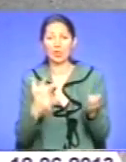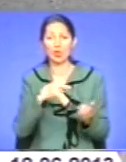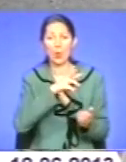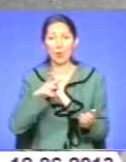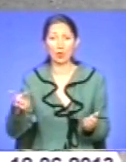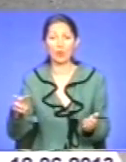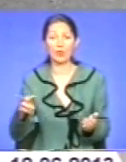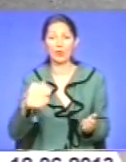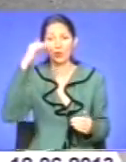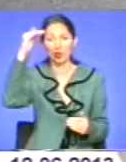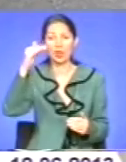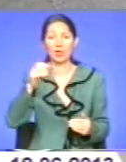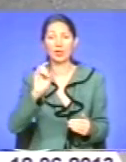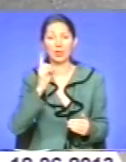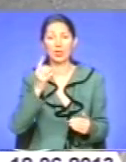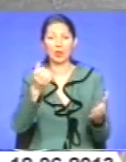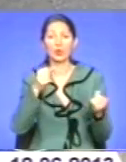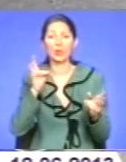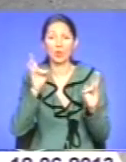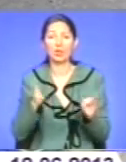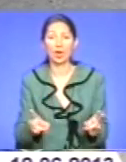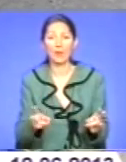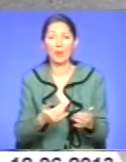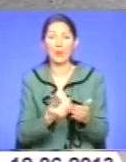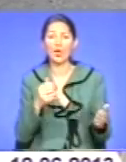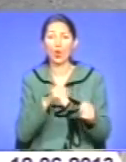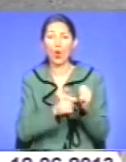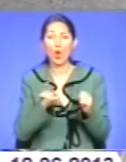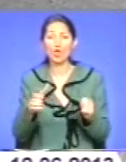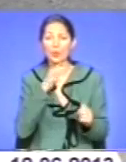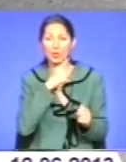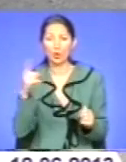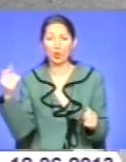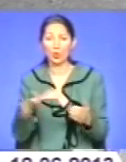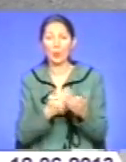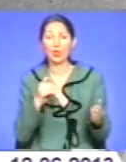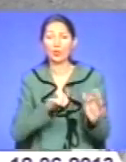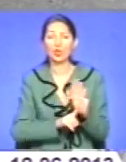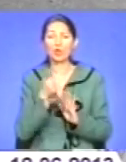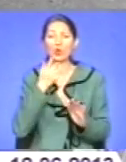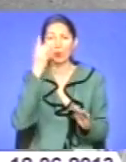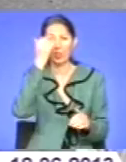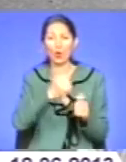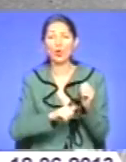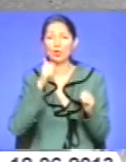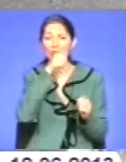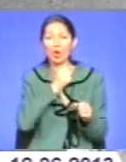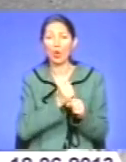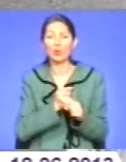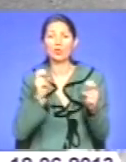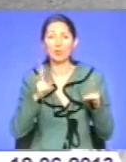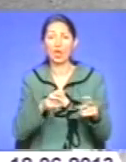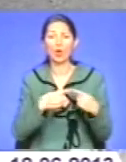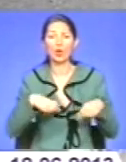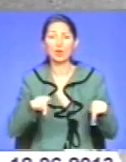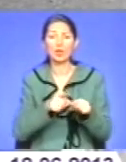сезоном відпочинку, на початку літа, обов'язково щорічно робиться спеціальною організацією,